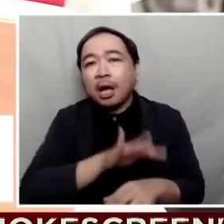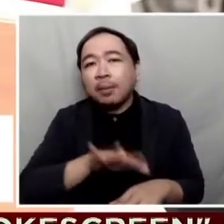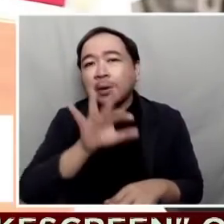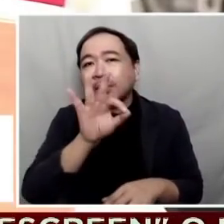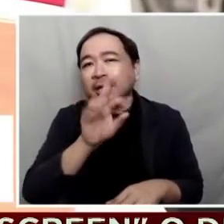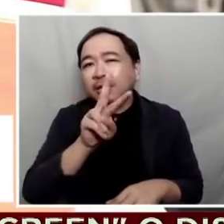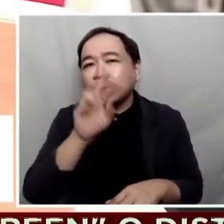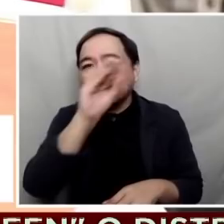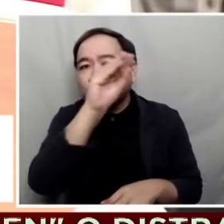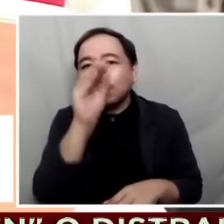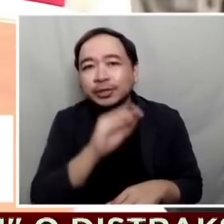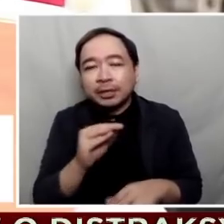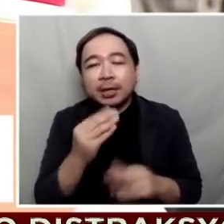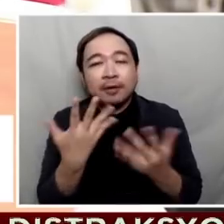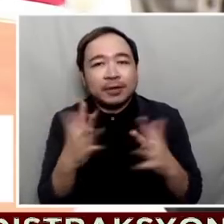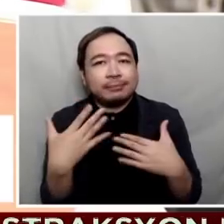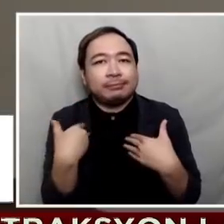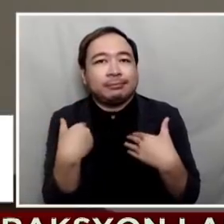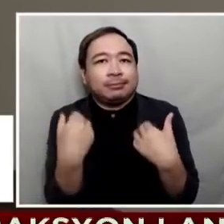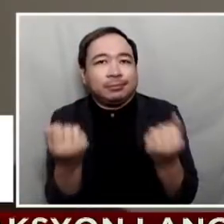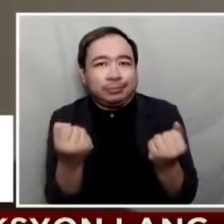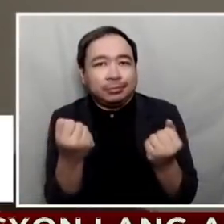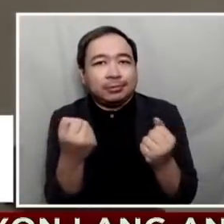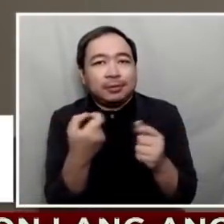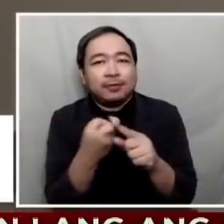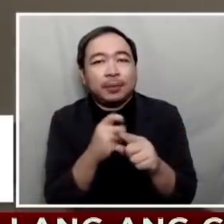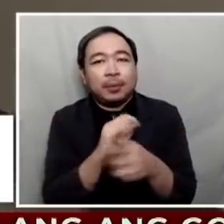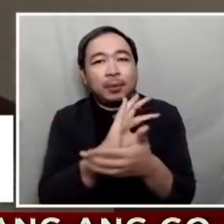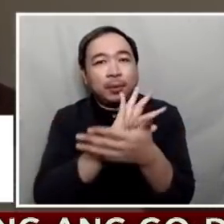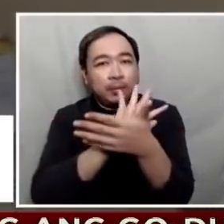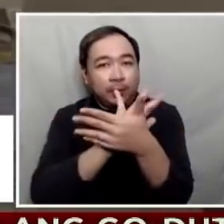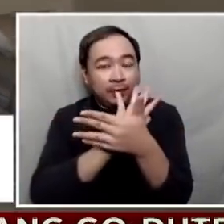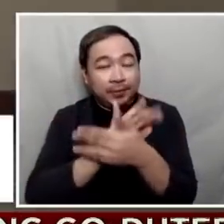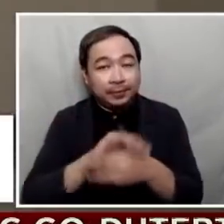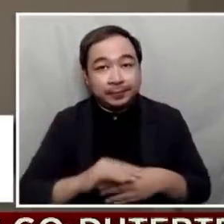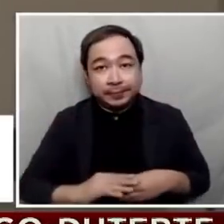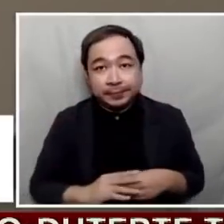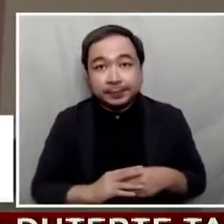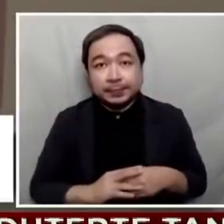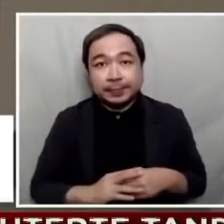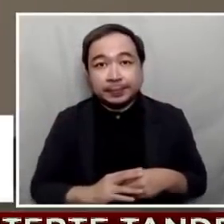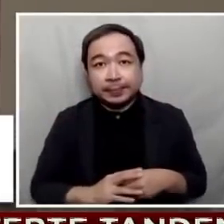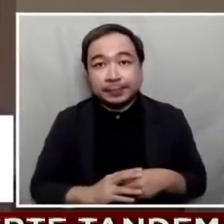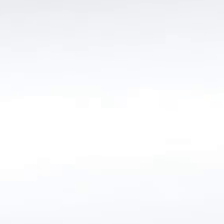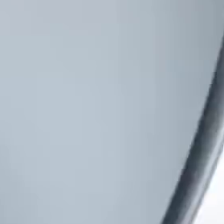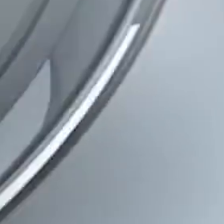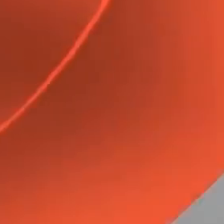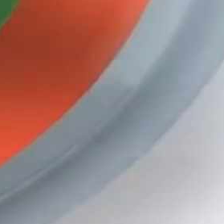ang mga gumaling sa COVID-19. Jack Batallones, ABS-CBN News.